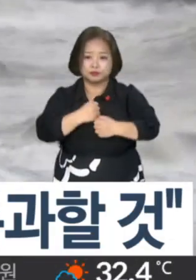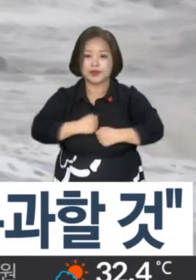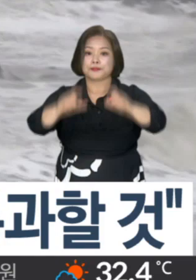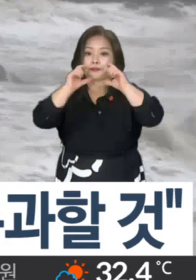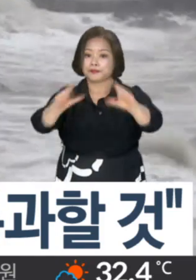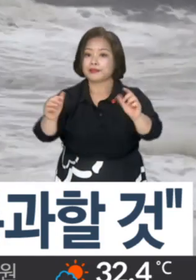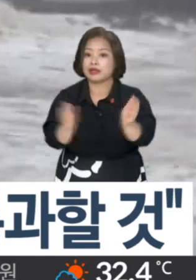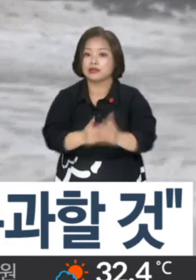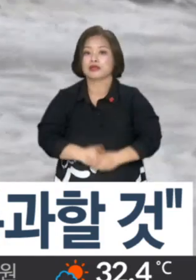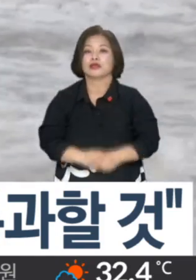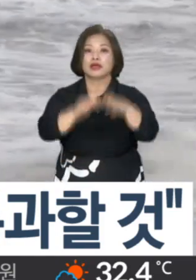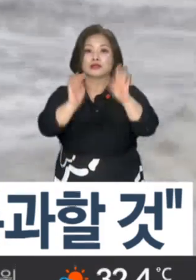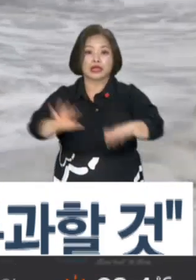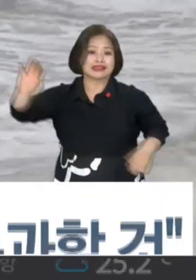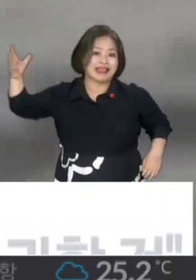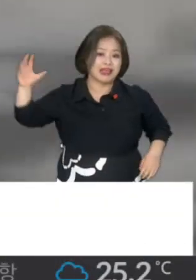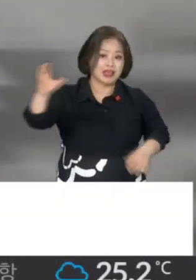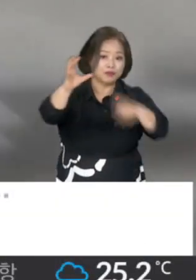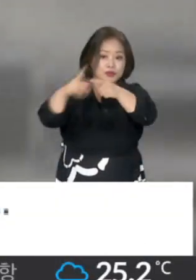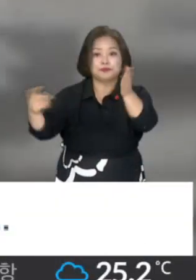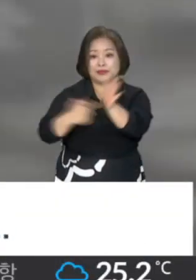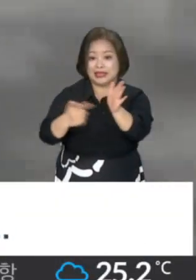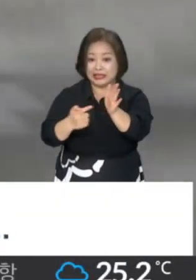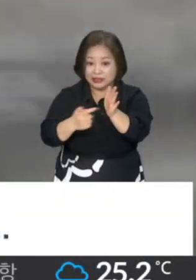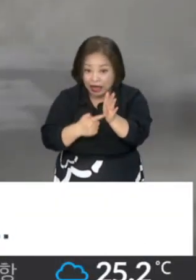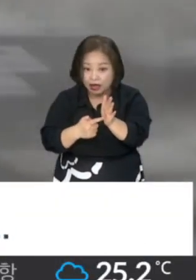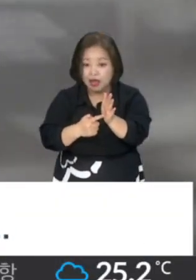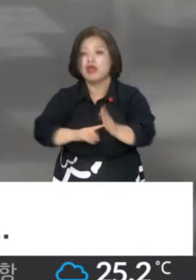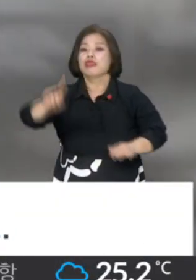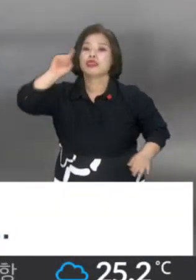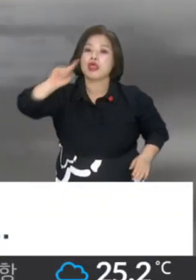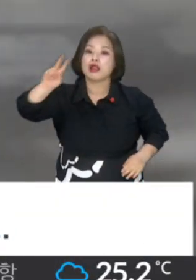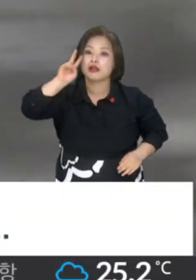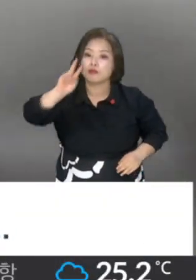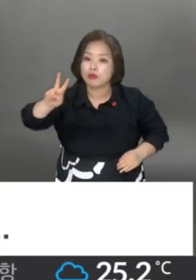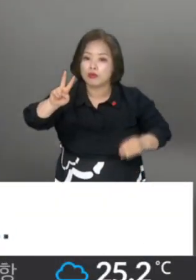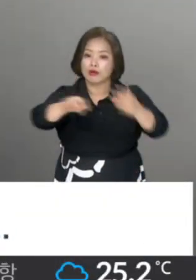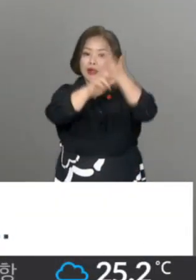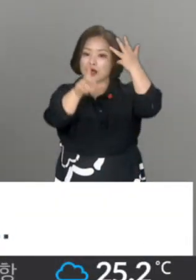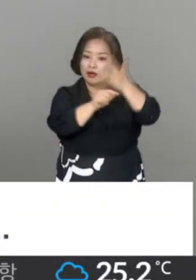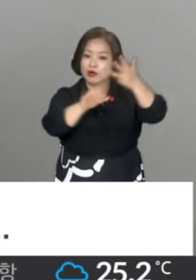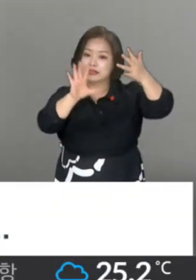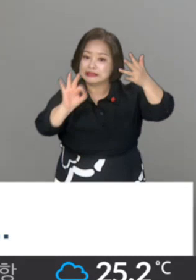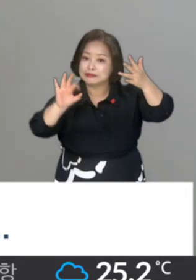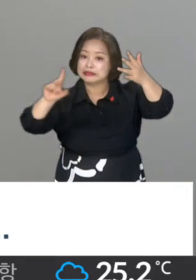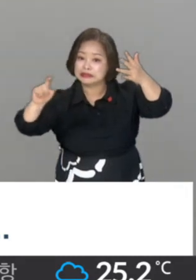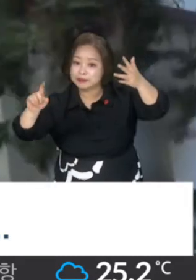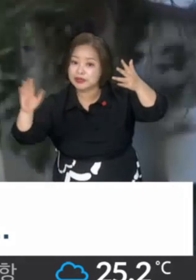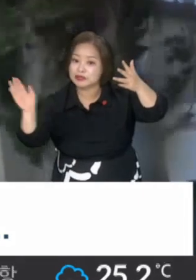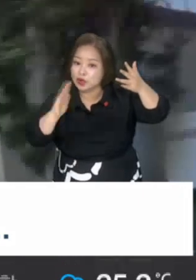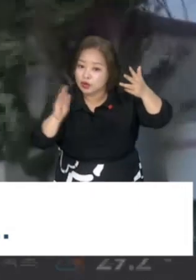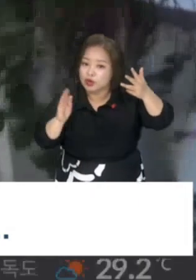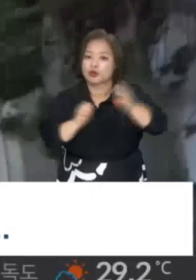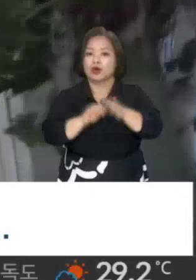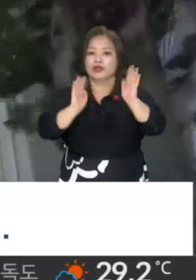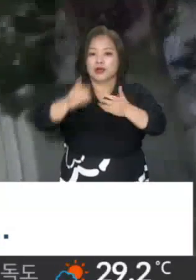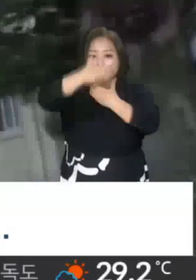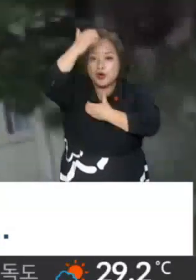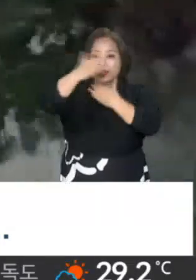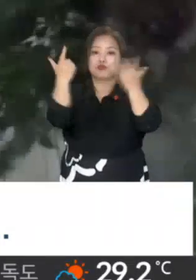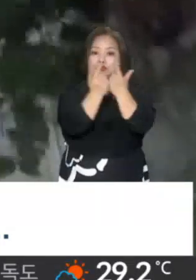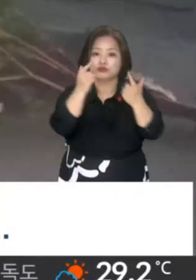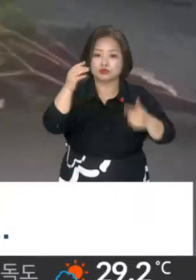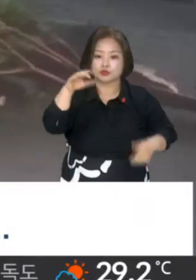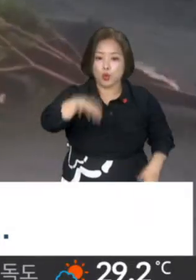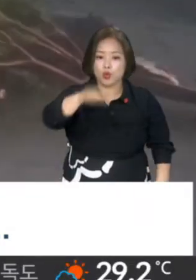발행했습니다 태풍 비상경보입니다 머리부터 11일까지 흉한북도 자강도 량강도를